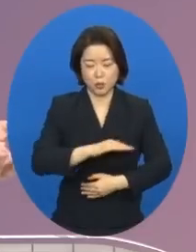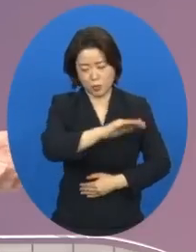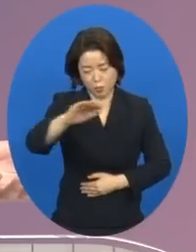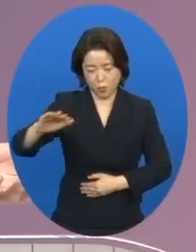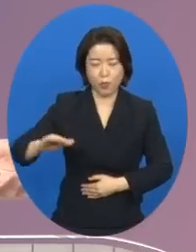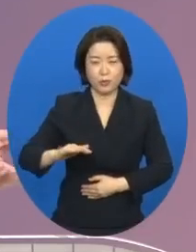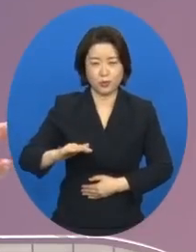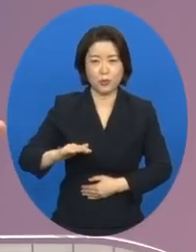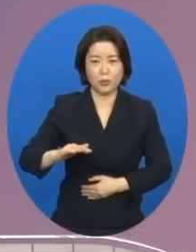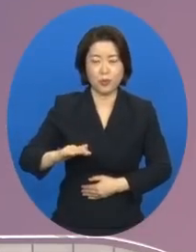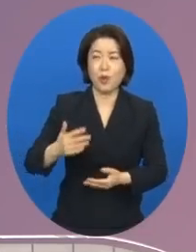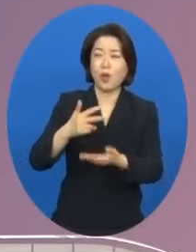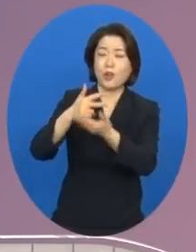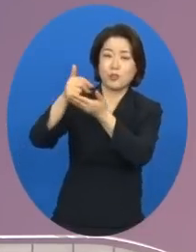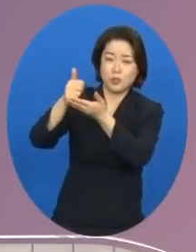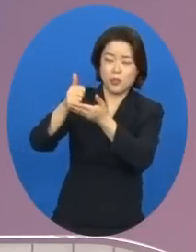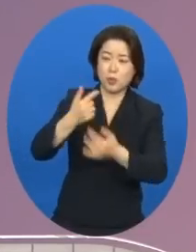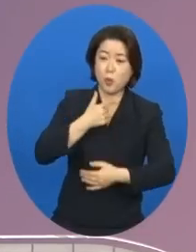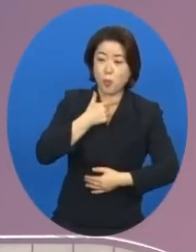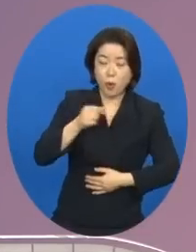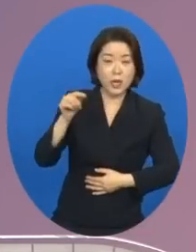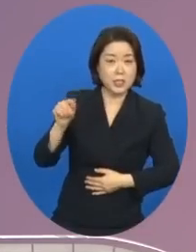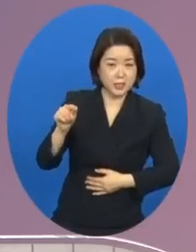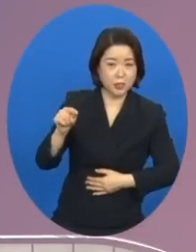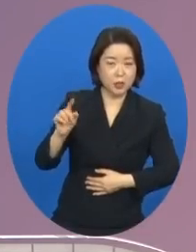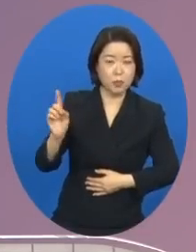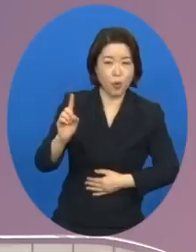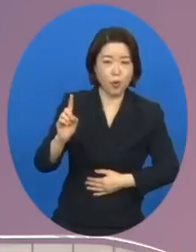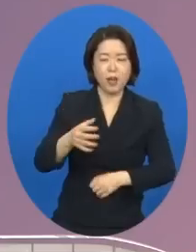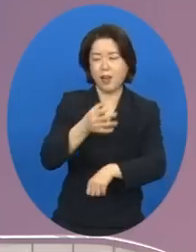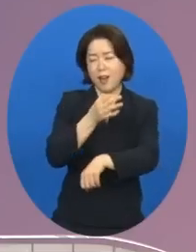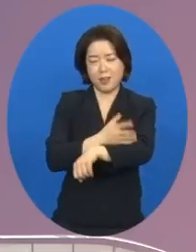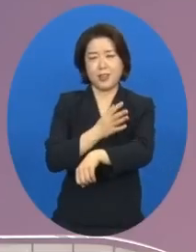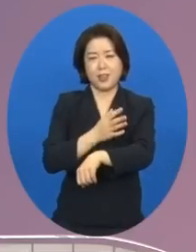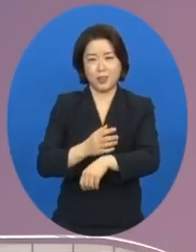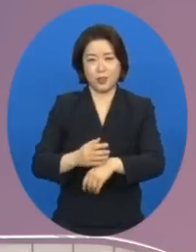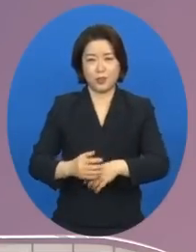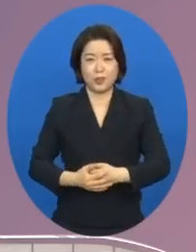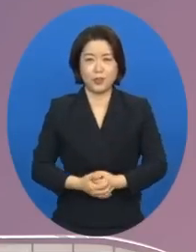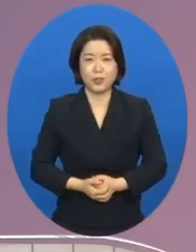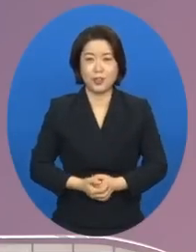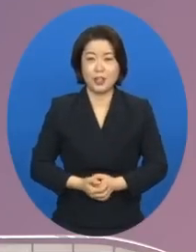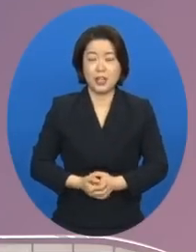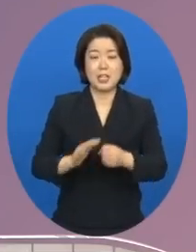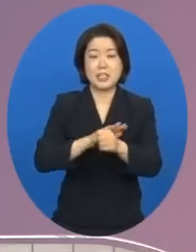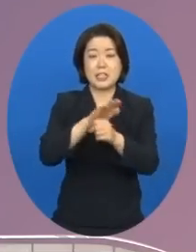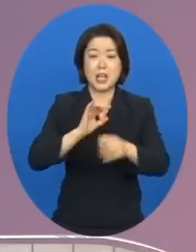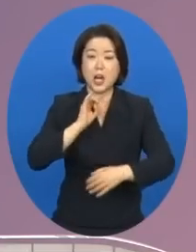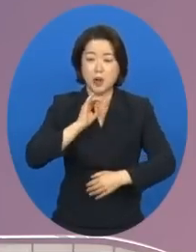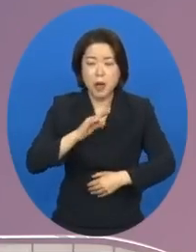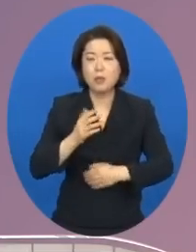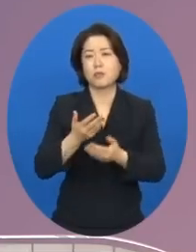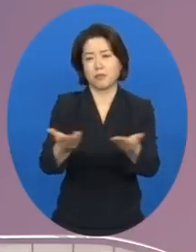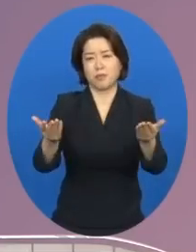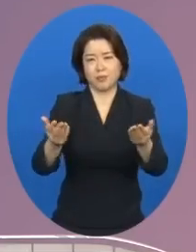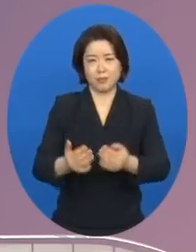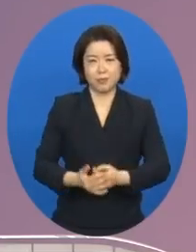모두에게도 주님이 원하시는 것은 아주 간단합니다. 사랑만 하는